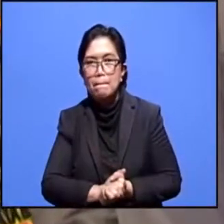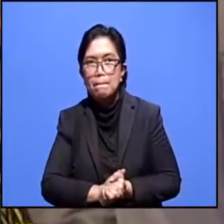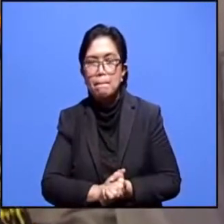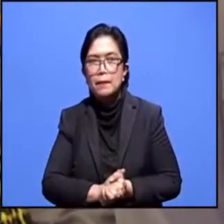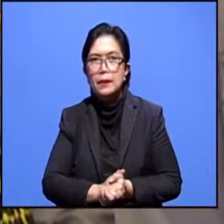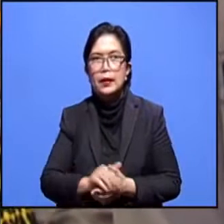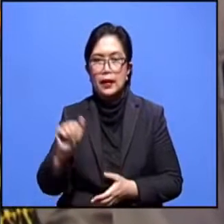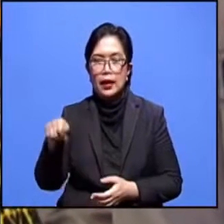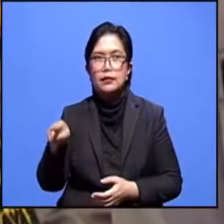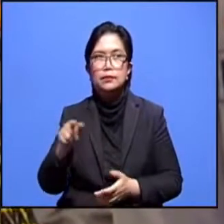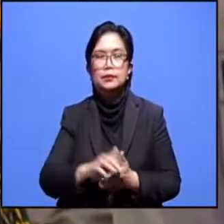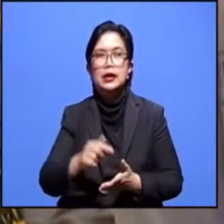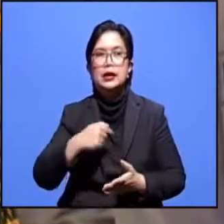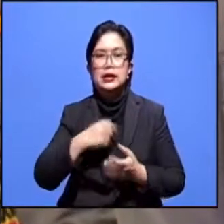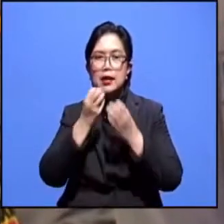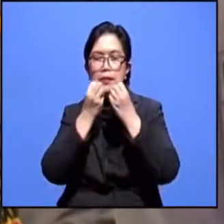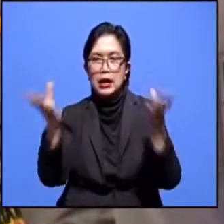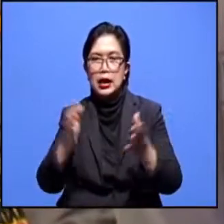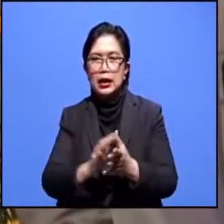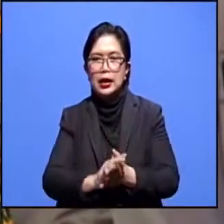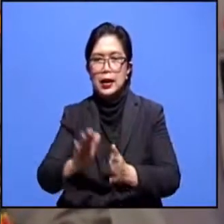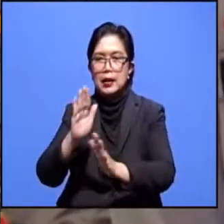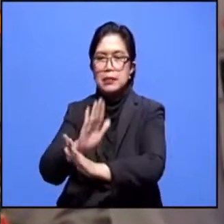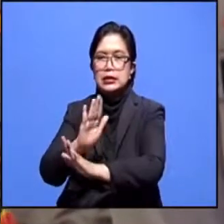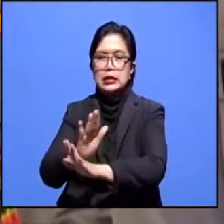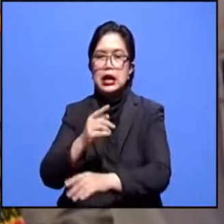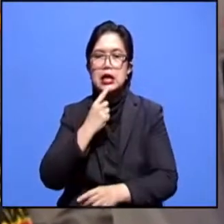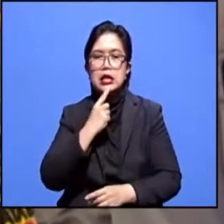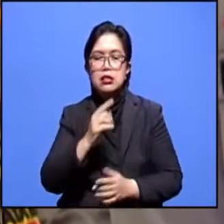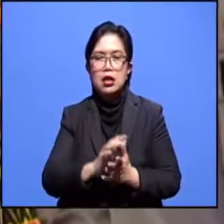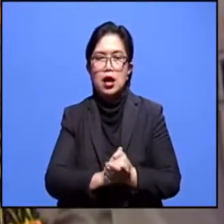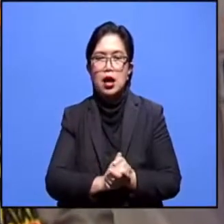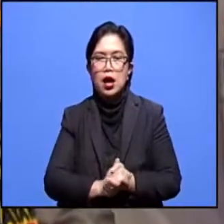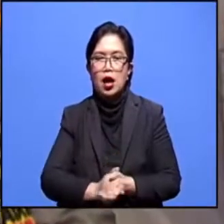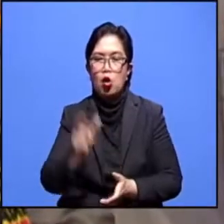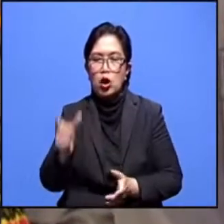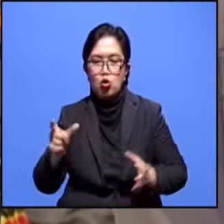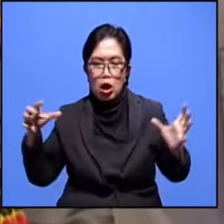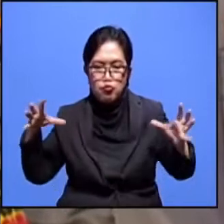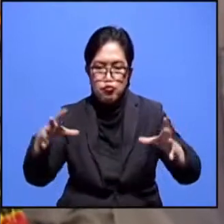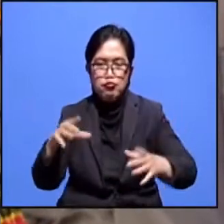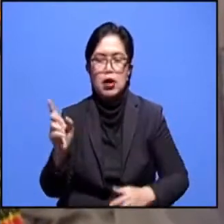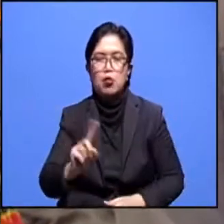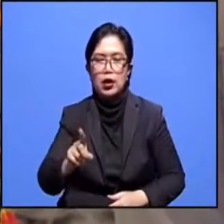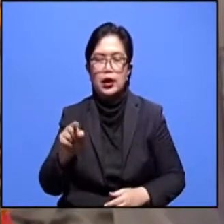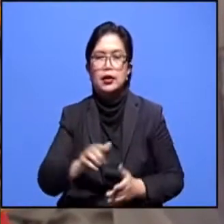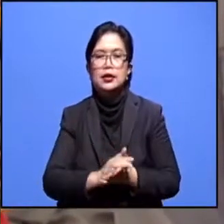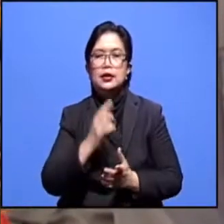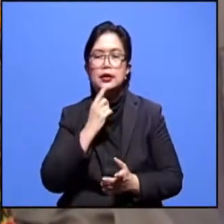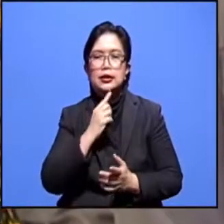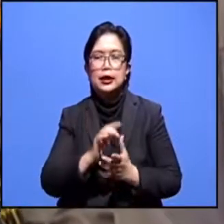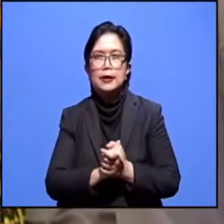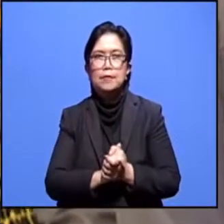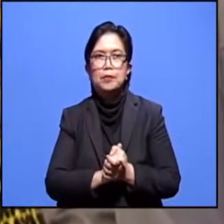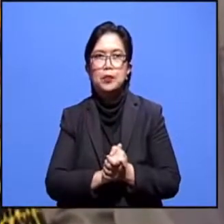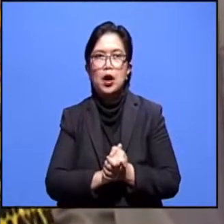Ya, itu yang saya katakan dengan pencegahan keras, preventive strike. Semua langkah-langkah, upaya-upaya